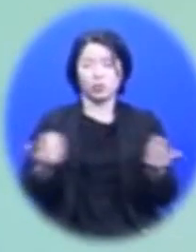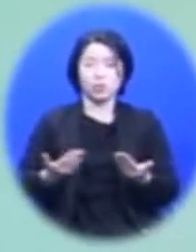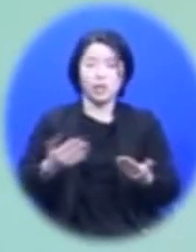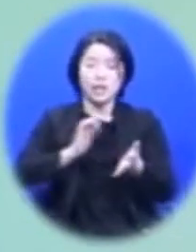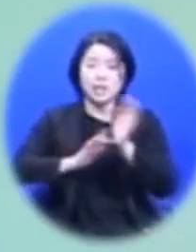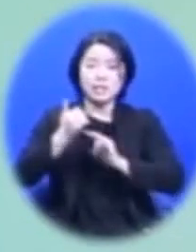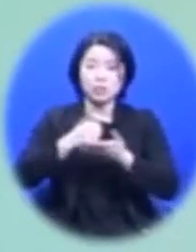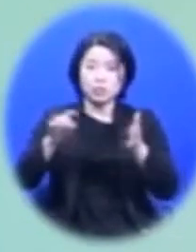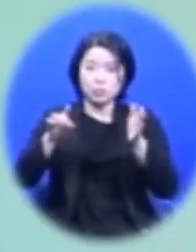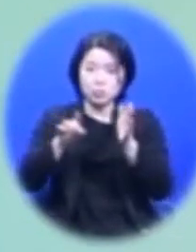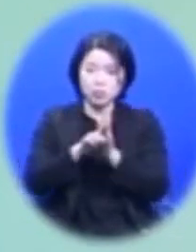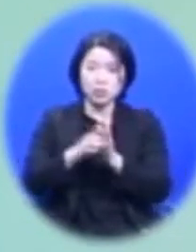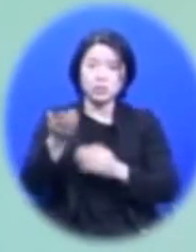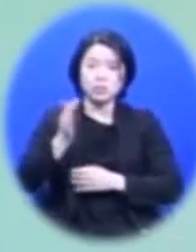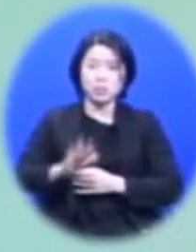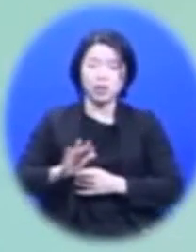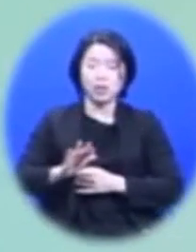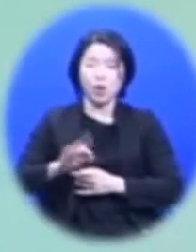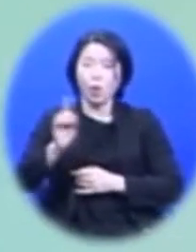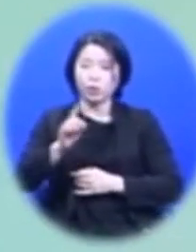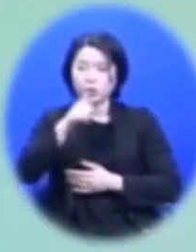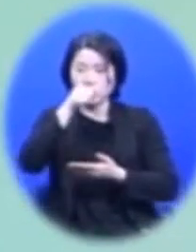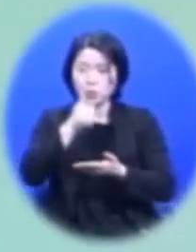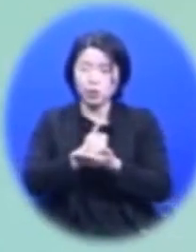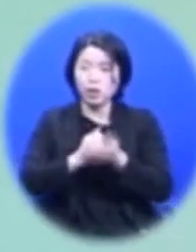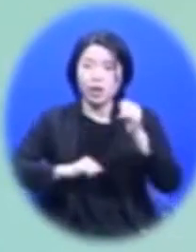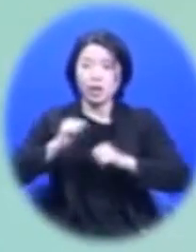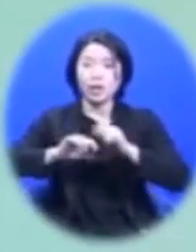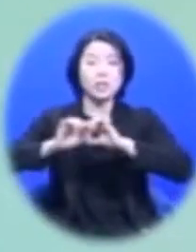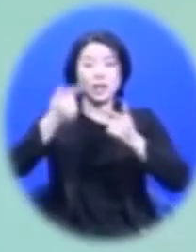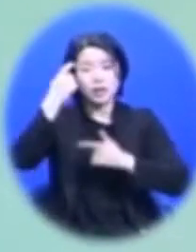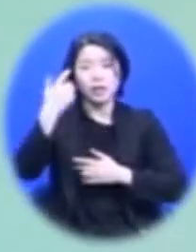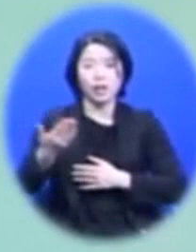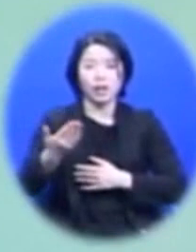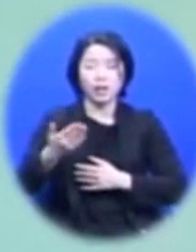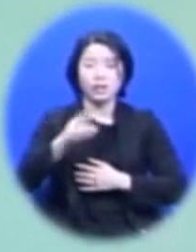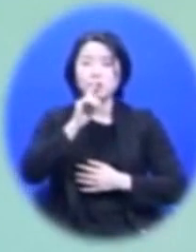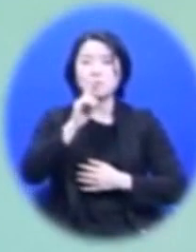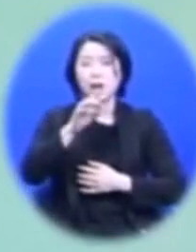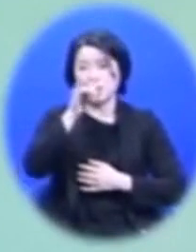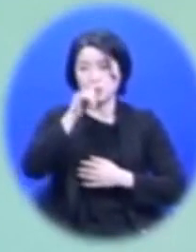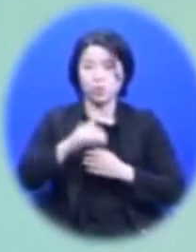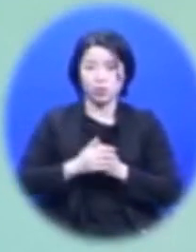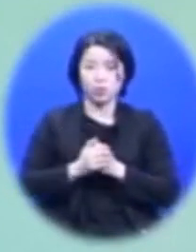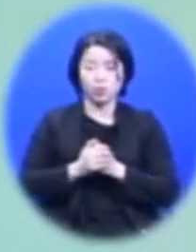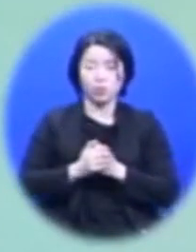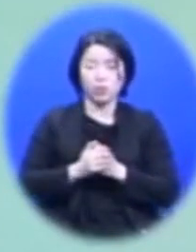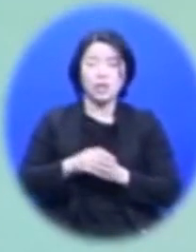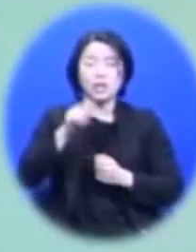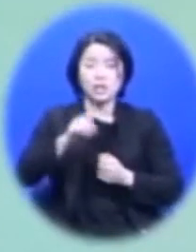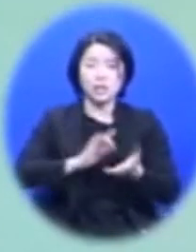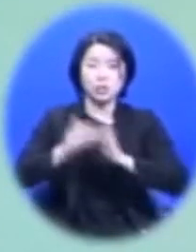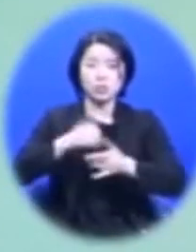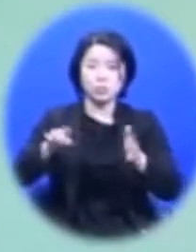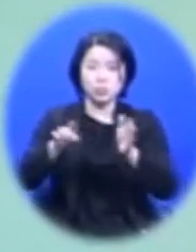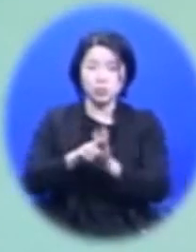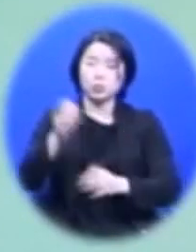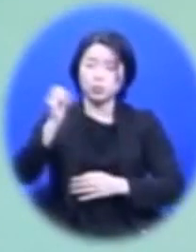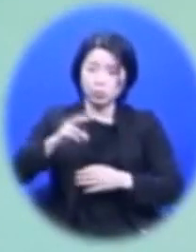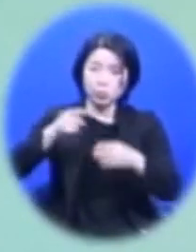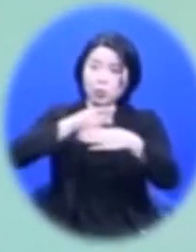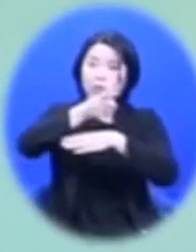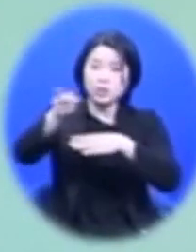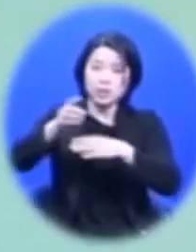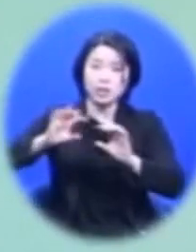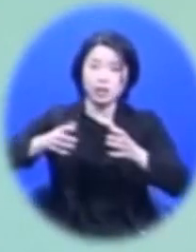예수를 믿었다고 어떻게 죄 안 짓고 사나 이런 말을 하는 시대예요. 예수를 믿어도 또 나가서